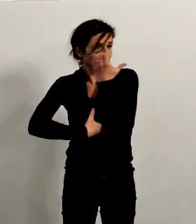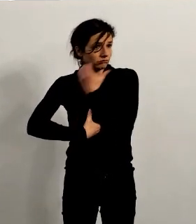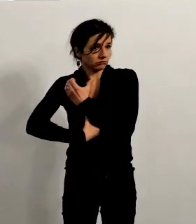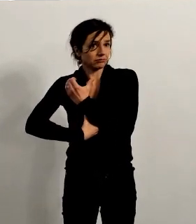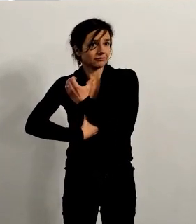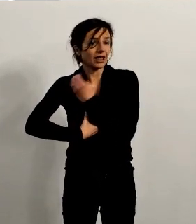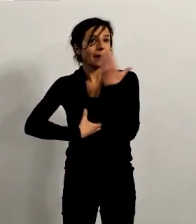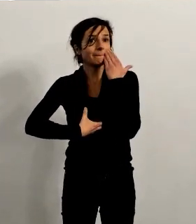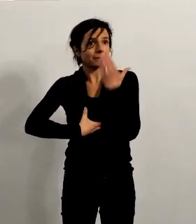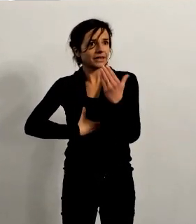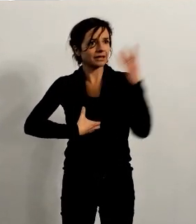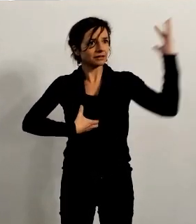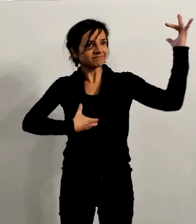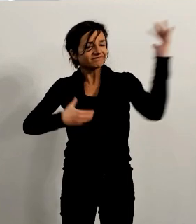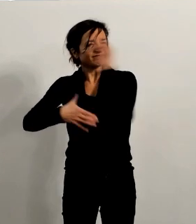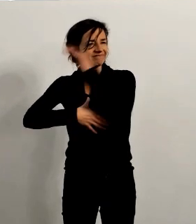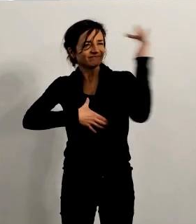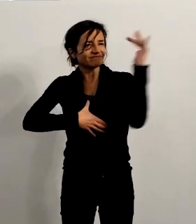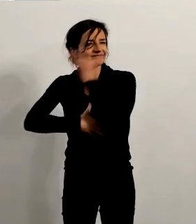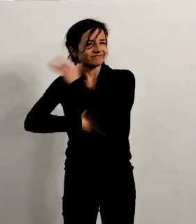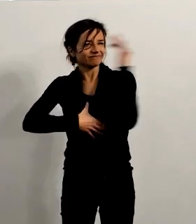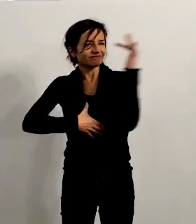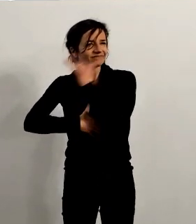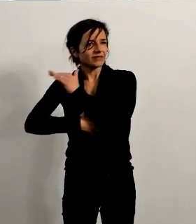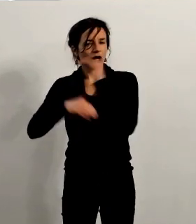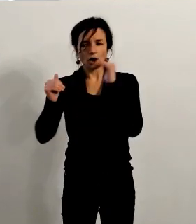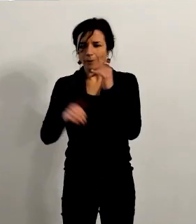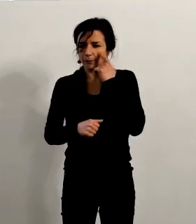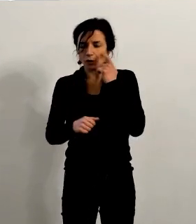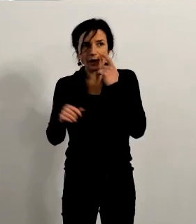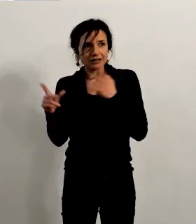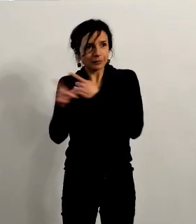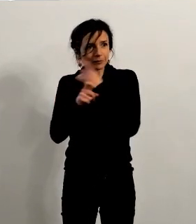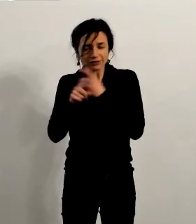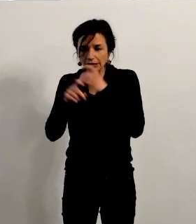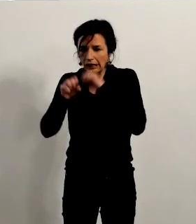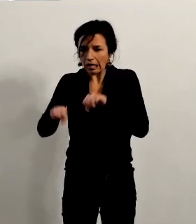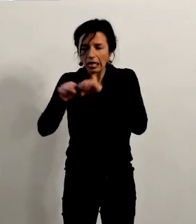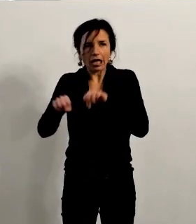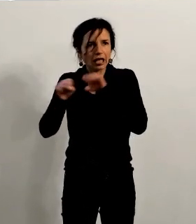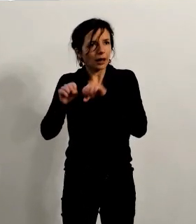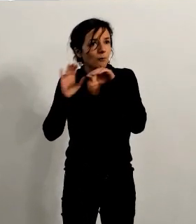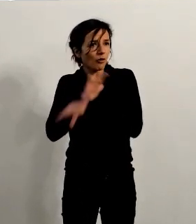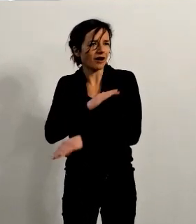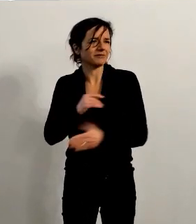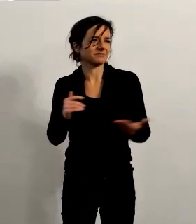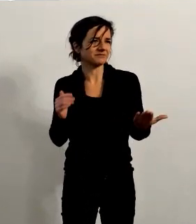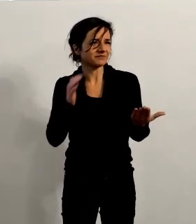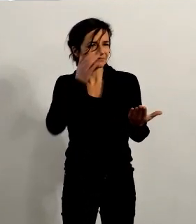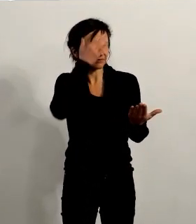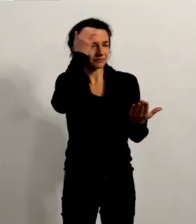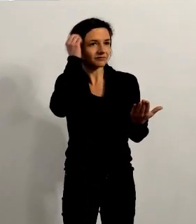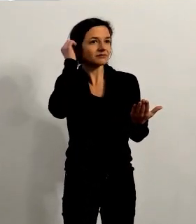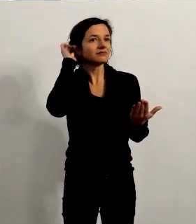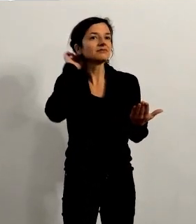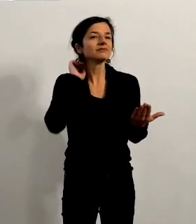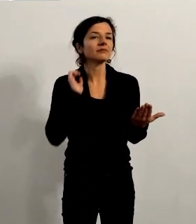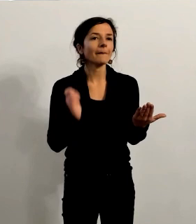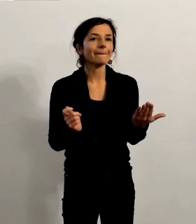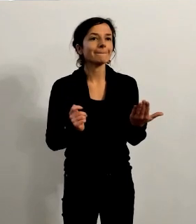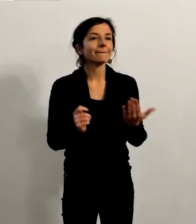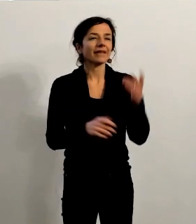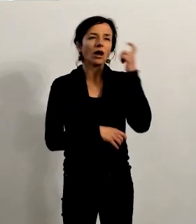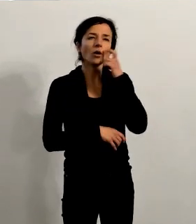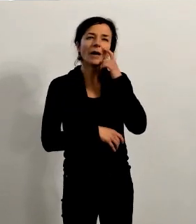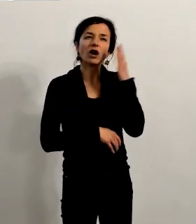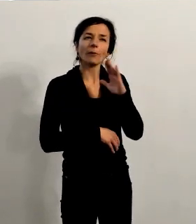exposés, plus leur production de spermatozoïdes avait été affectée. Mais ce qui est encore plus intéressant, c'est que quand ils ont regardé les